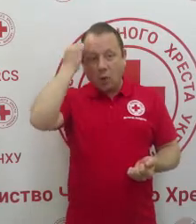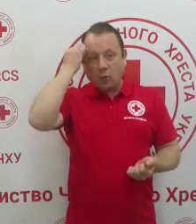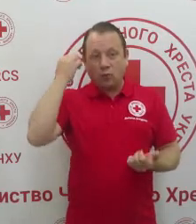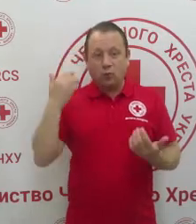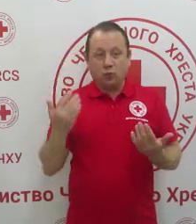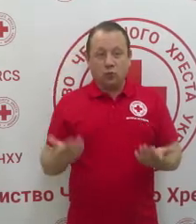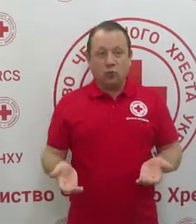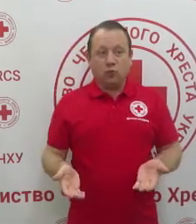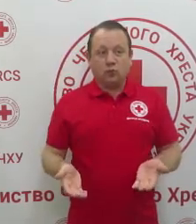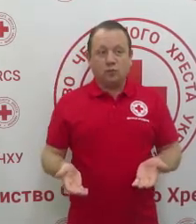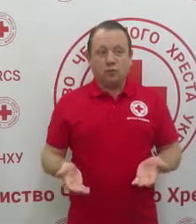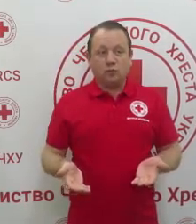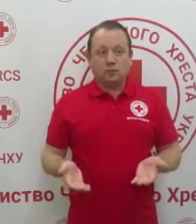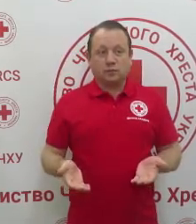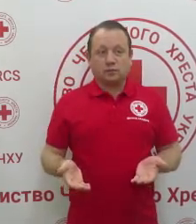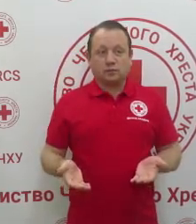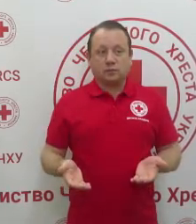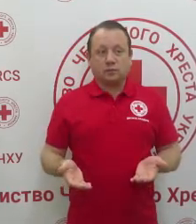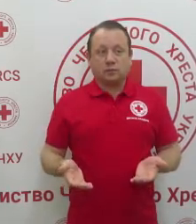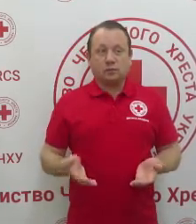Тобі вже краще? Так.